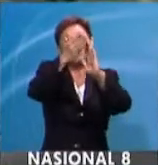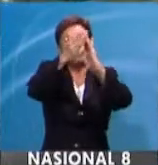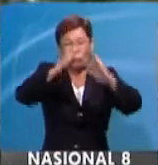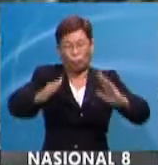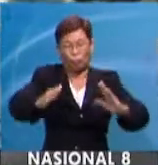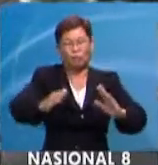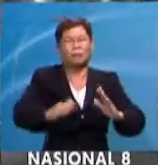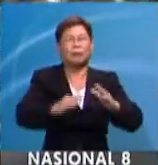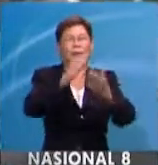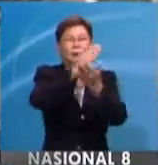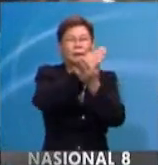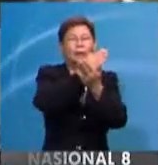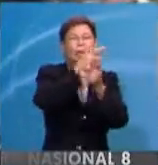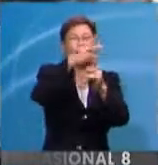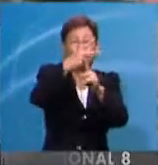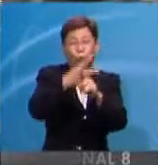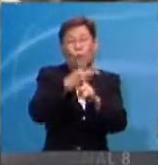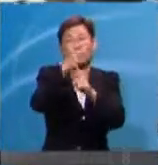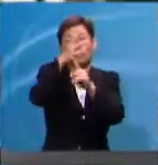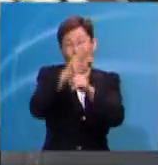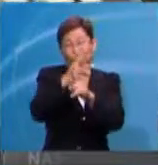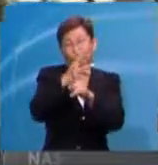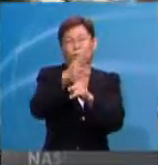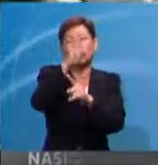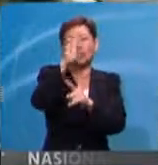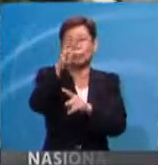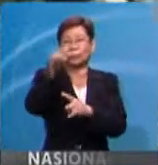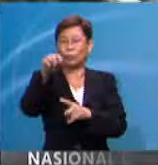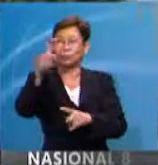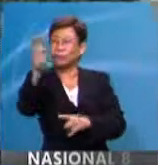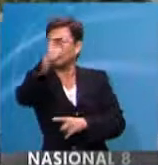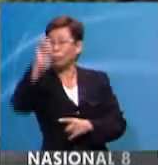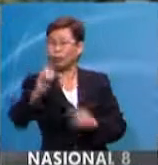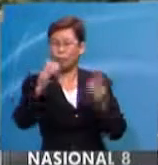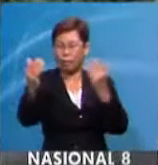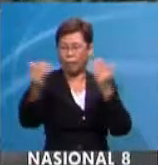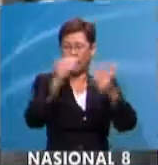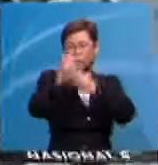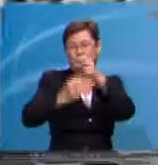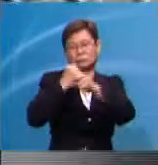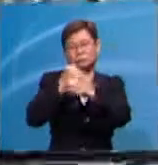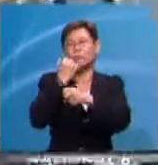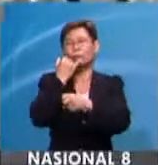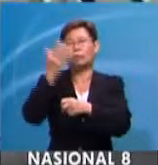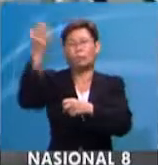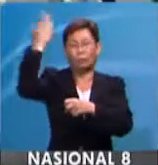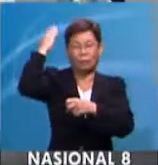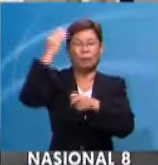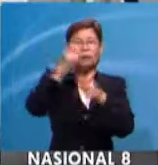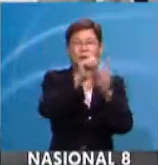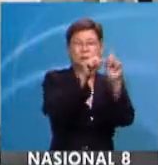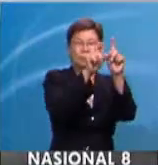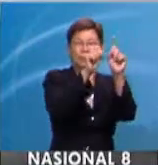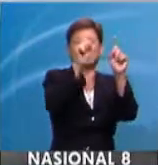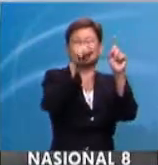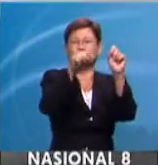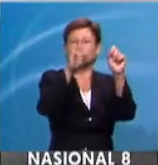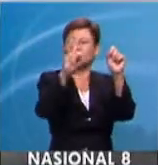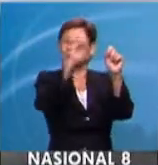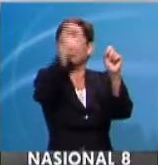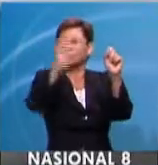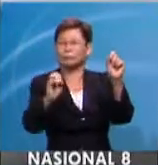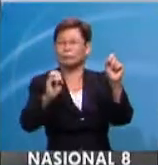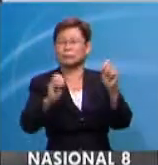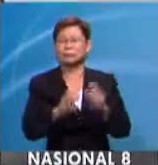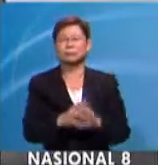bagi suku kedua tadi Nia direpotkan 6 perbulan 600 berbanding tahun lalu yaitu sa-11 per bulan 6